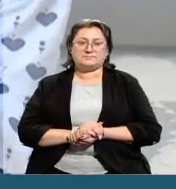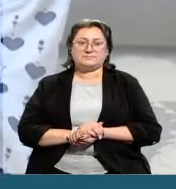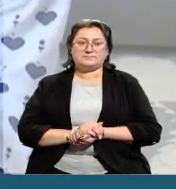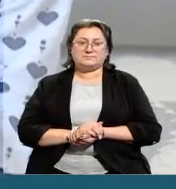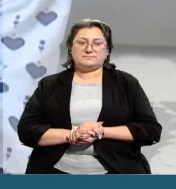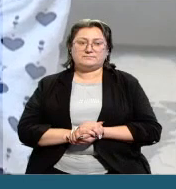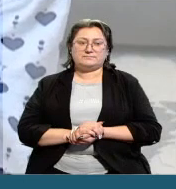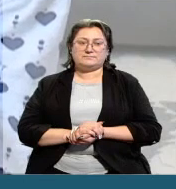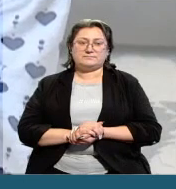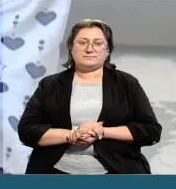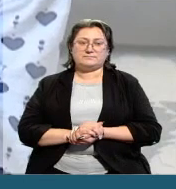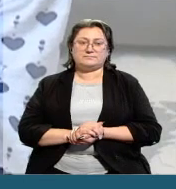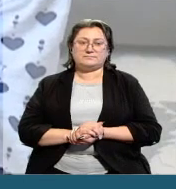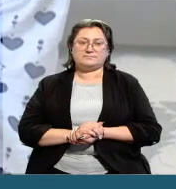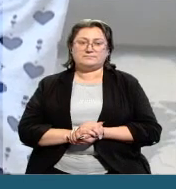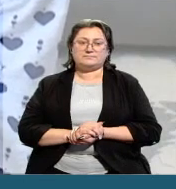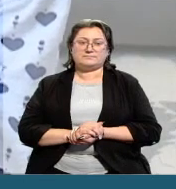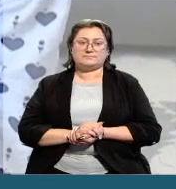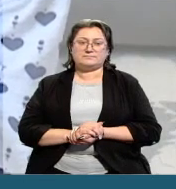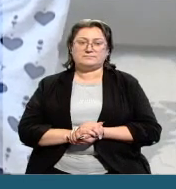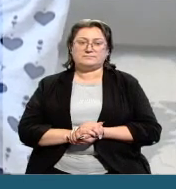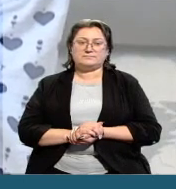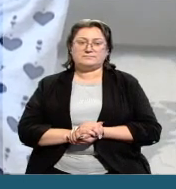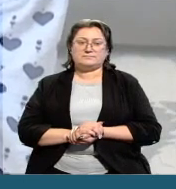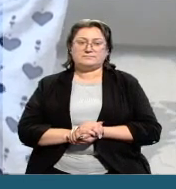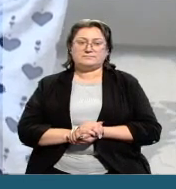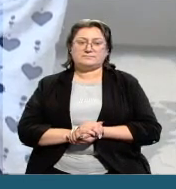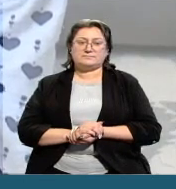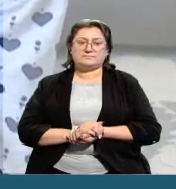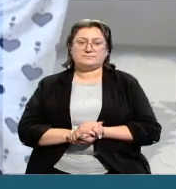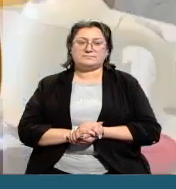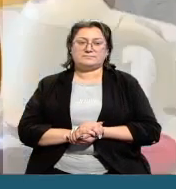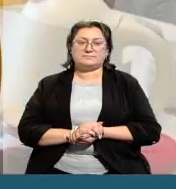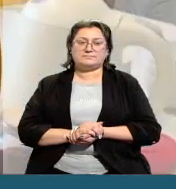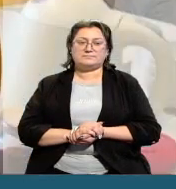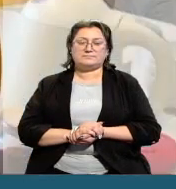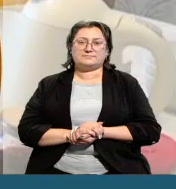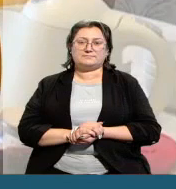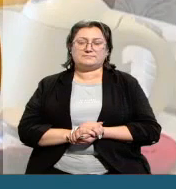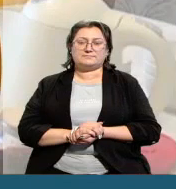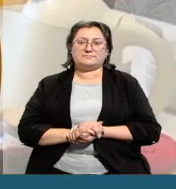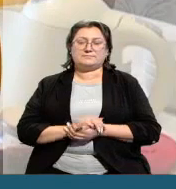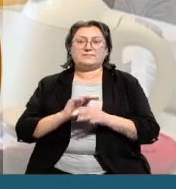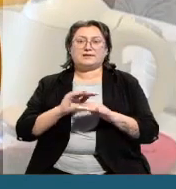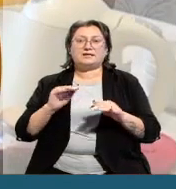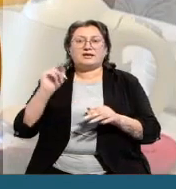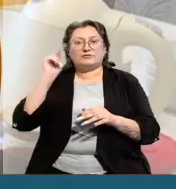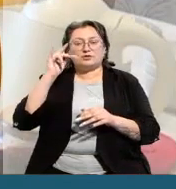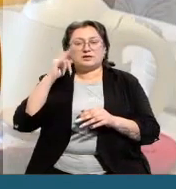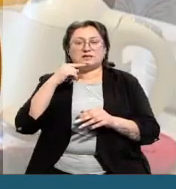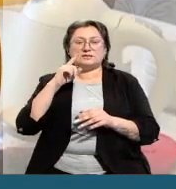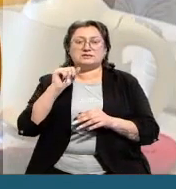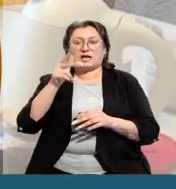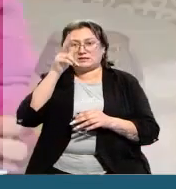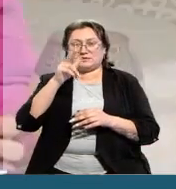тәтті, жарысады өзіне қылықтары тәтті тәтті. Жас өрендер қазақ тілін небәрі 3